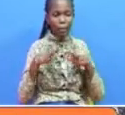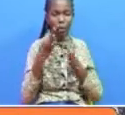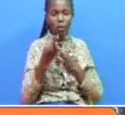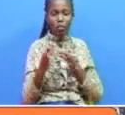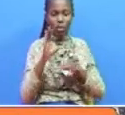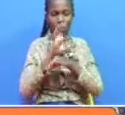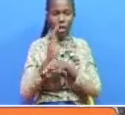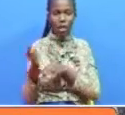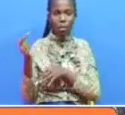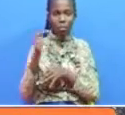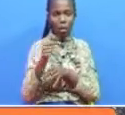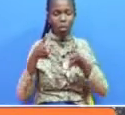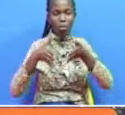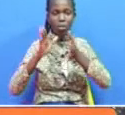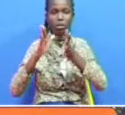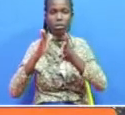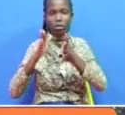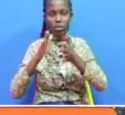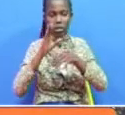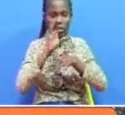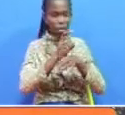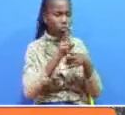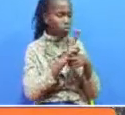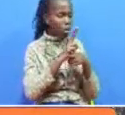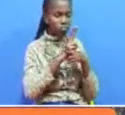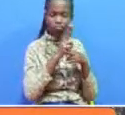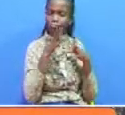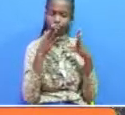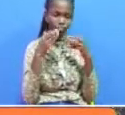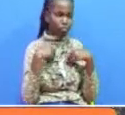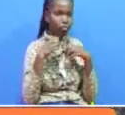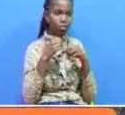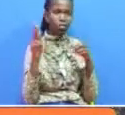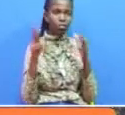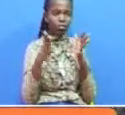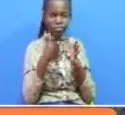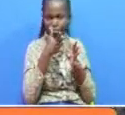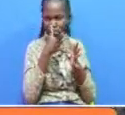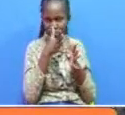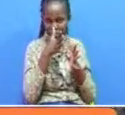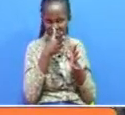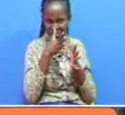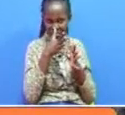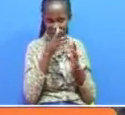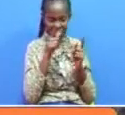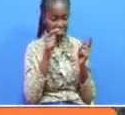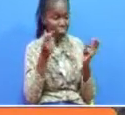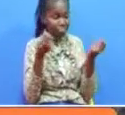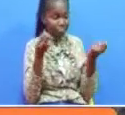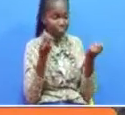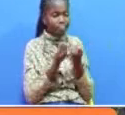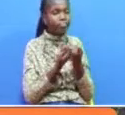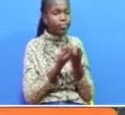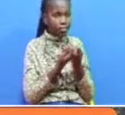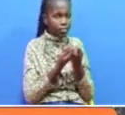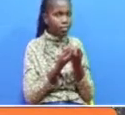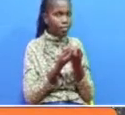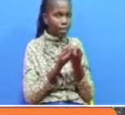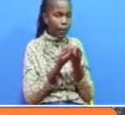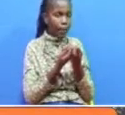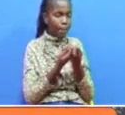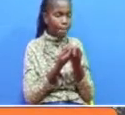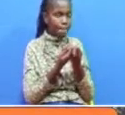kanisani maikanengo mwana wa kutumia kanisa ku insight ya ndo ma Kenya kukela nilambayo uluwa ambaye kana kukela mundo yuluwa